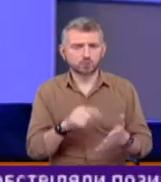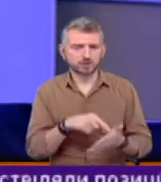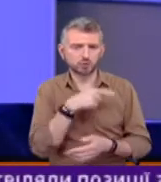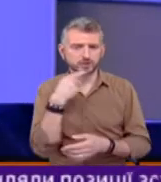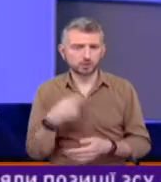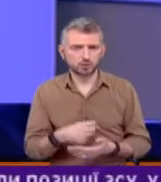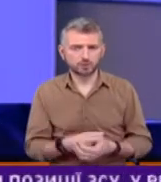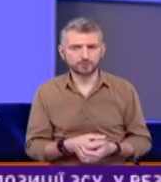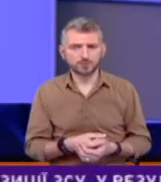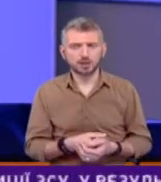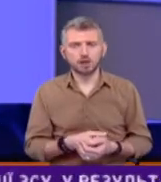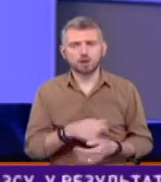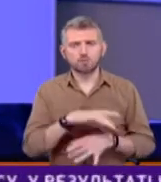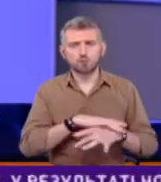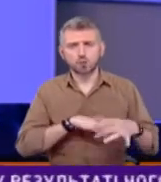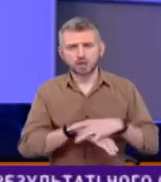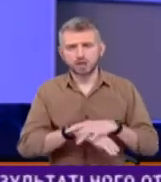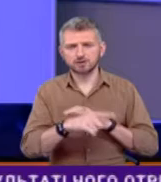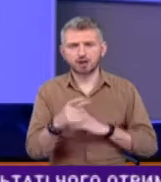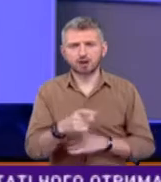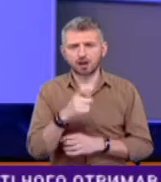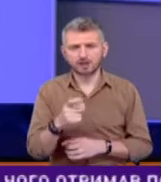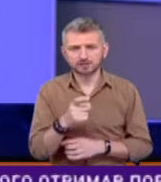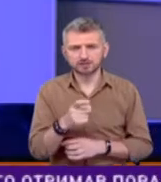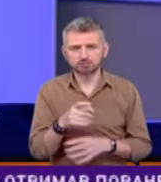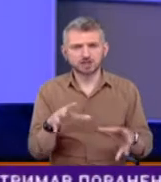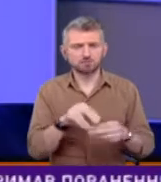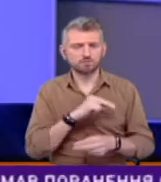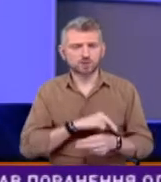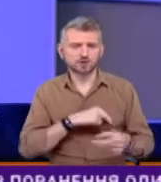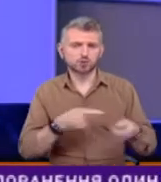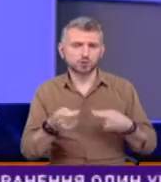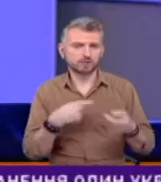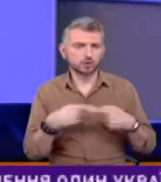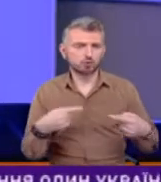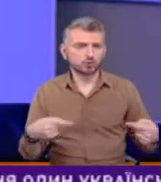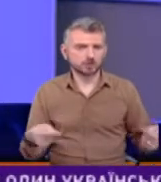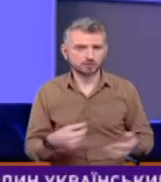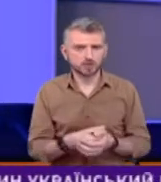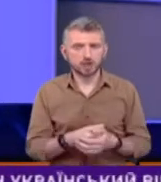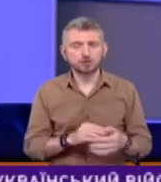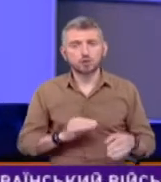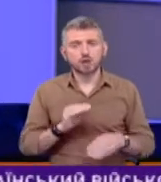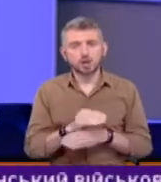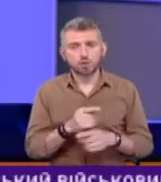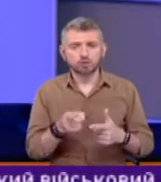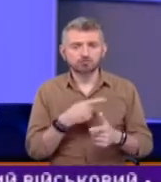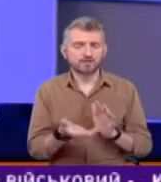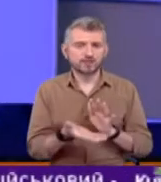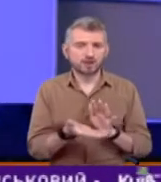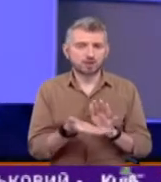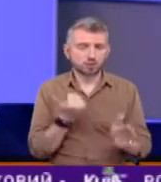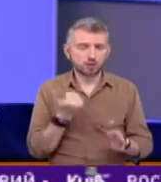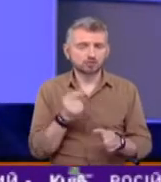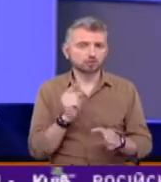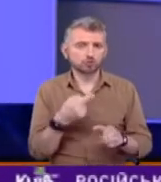Росії. Угу. Пленені, газ, співпраця, торгівля і тому подібне. Додало це чи відняло,